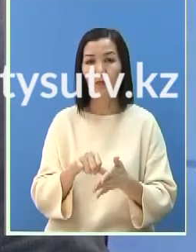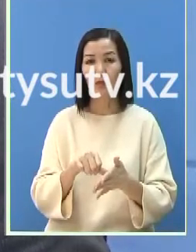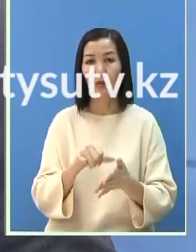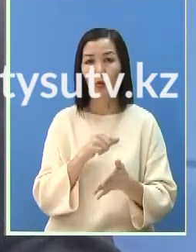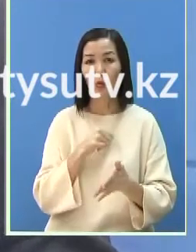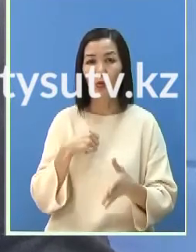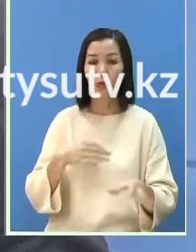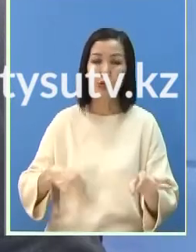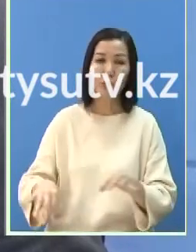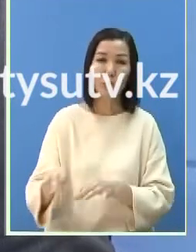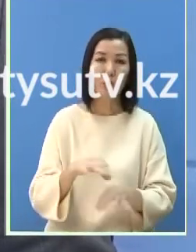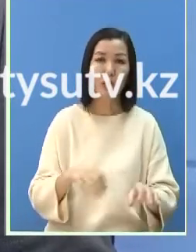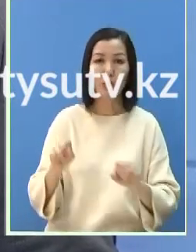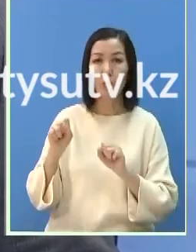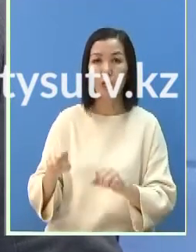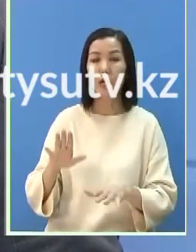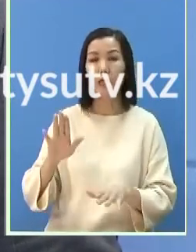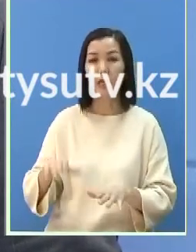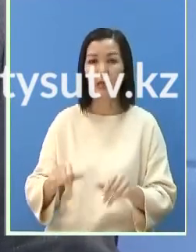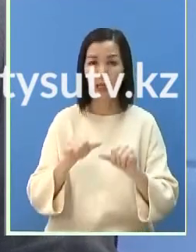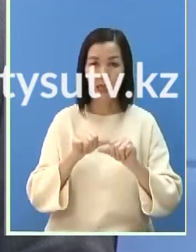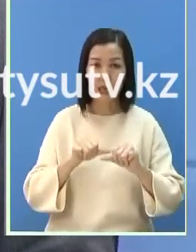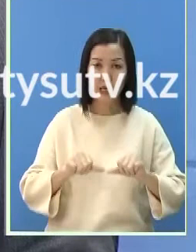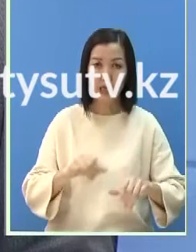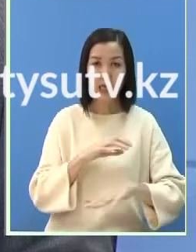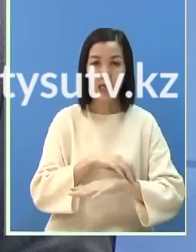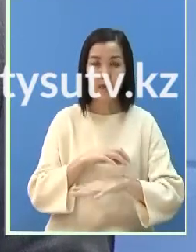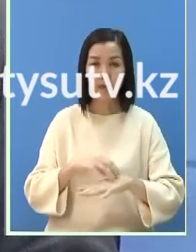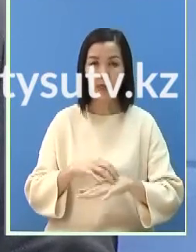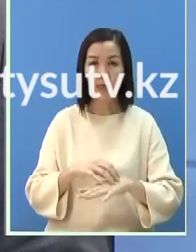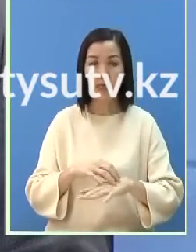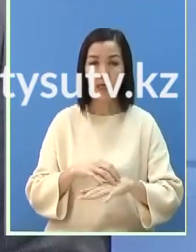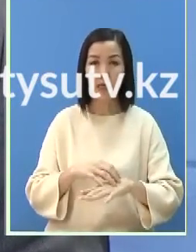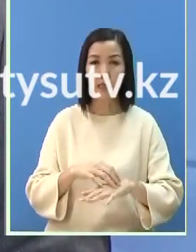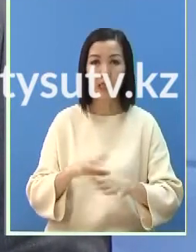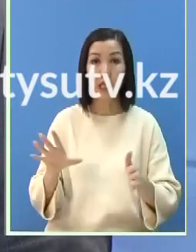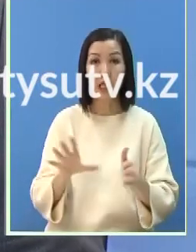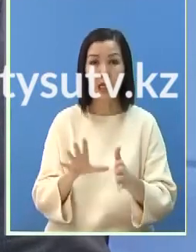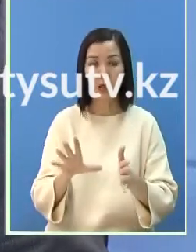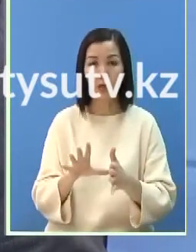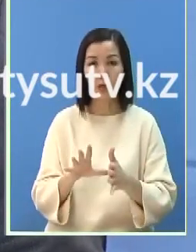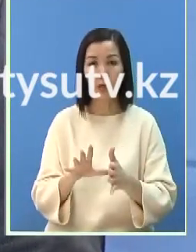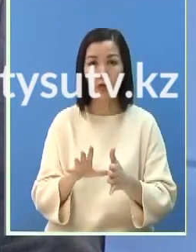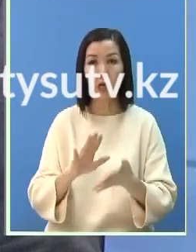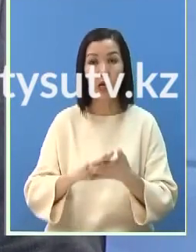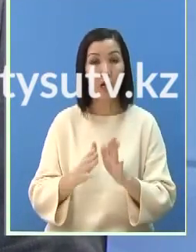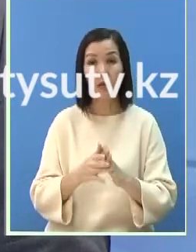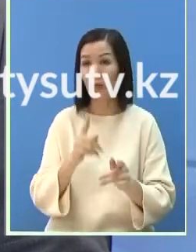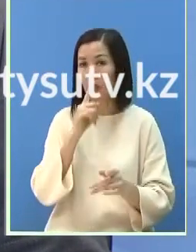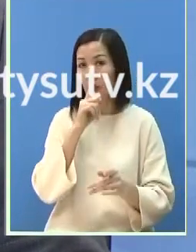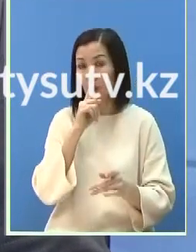өзінің жобаларын қорғағаннан кейін комиссия мүшелері ешкімге көрсетпей электронды түрде бір-бірімен ақылдаспай